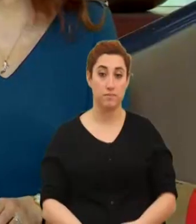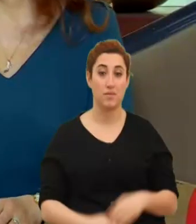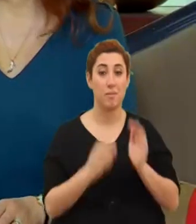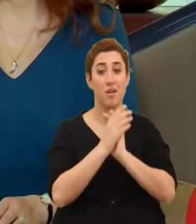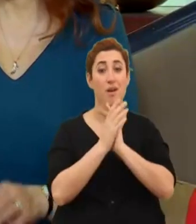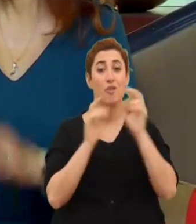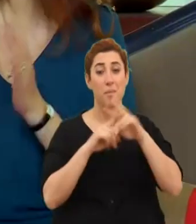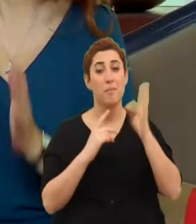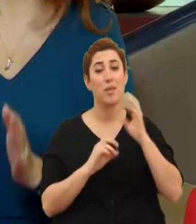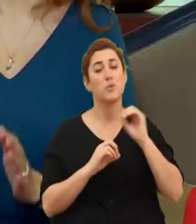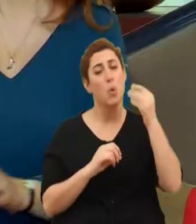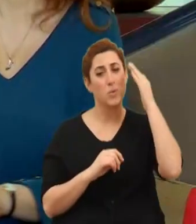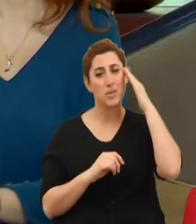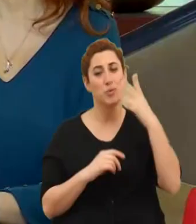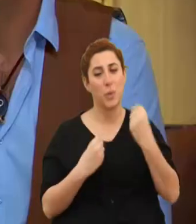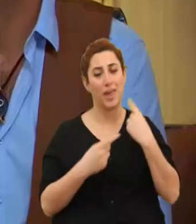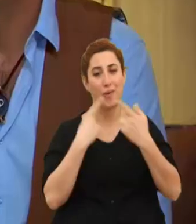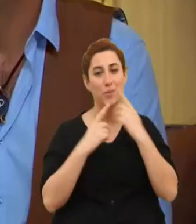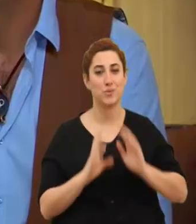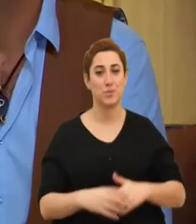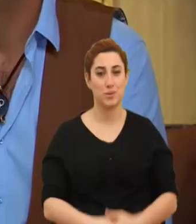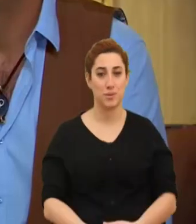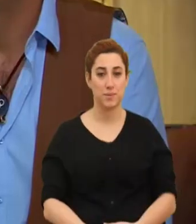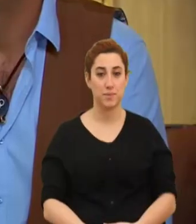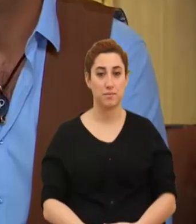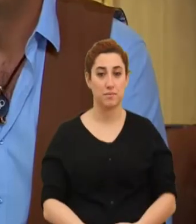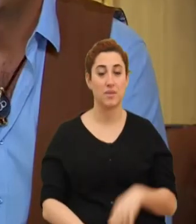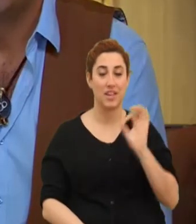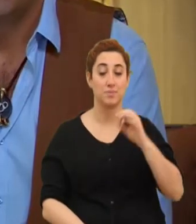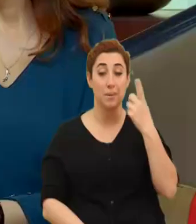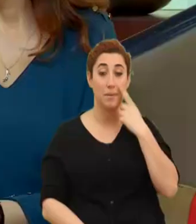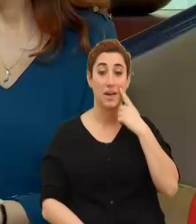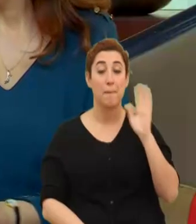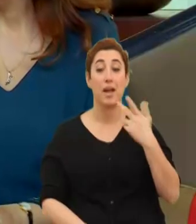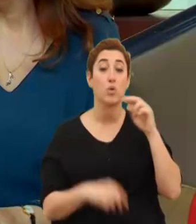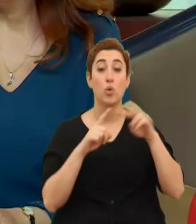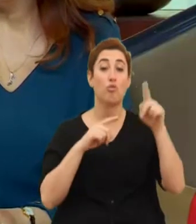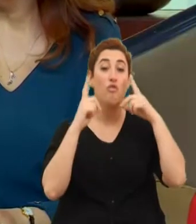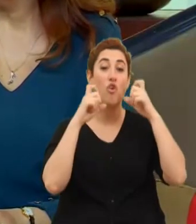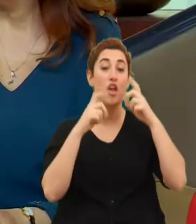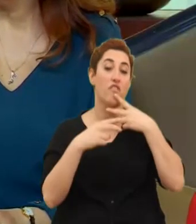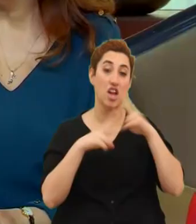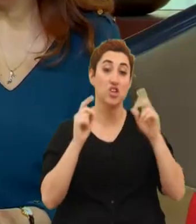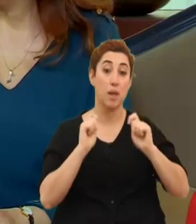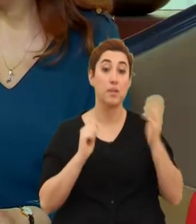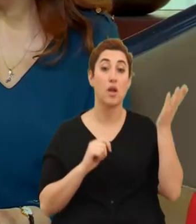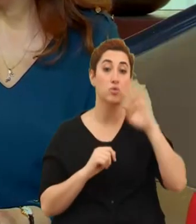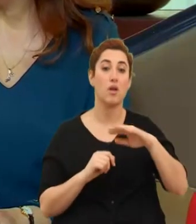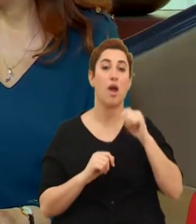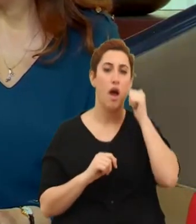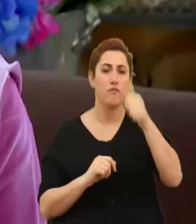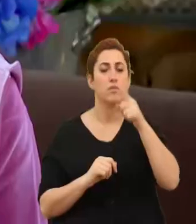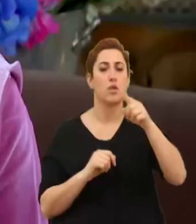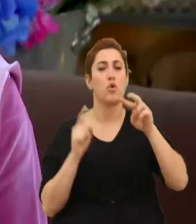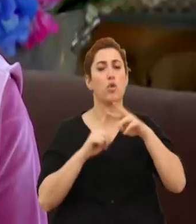Ay bravo Kemal'im, yani çok sağduyulu konuştun. Ya şimdi bakın, belki de Nurhan bu fotoğrafı açıkladıktan sonra... aferin